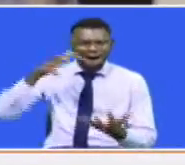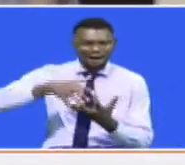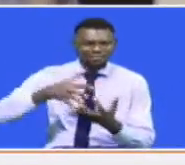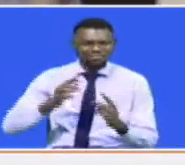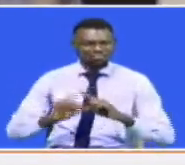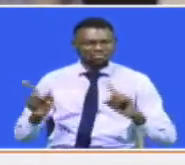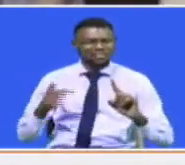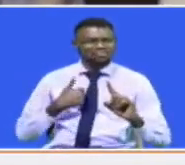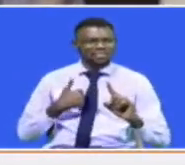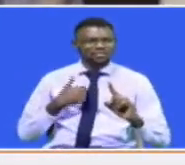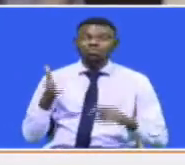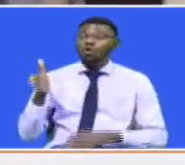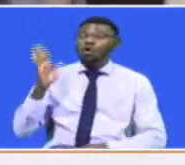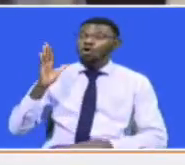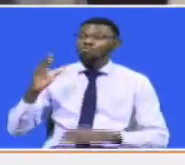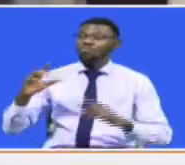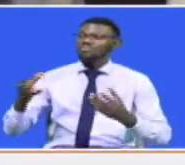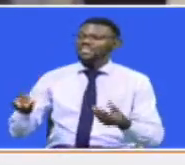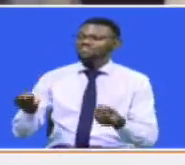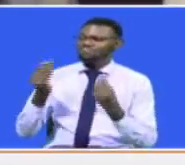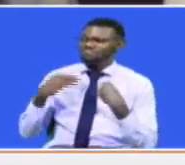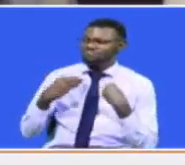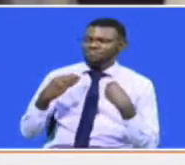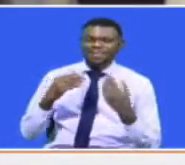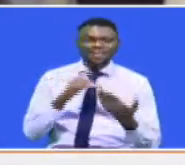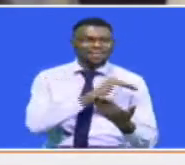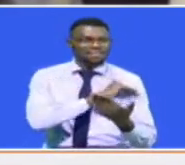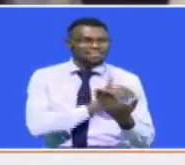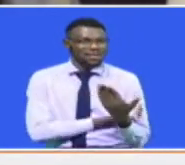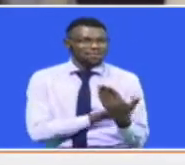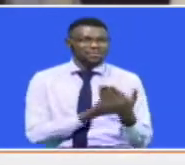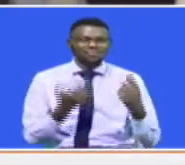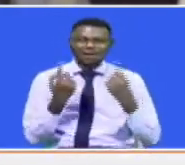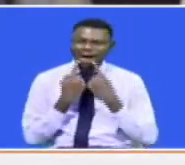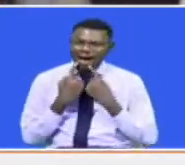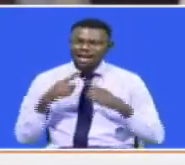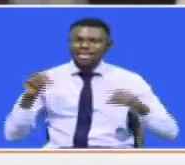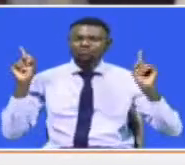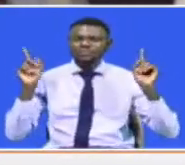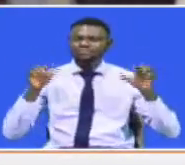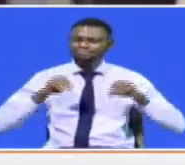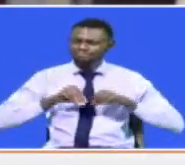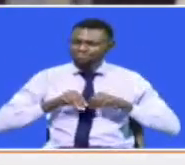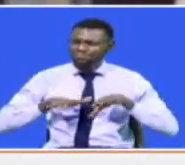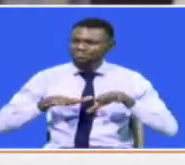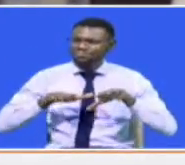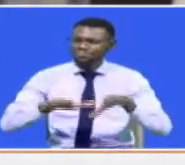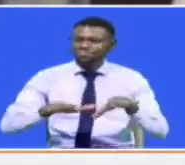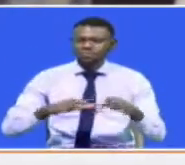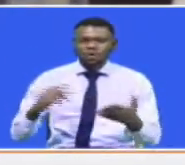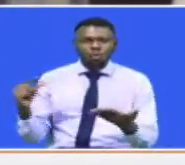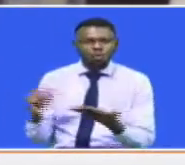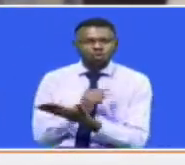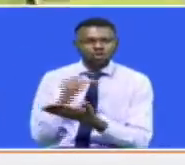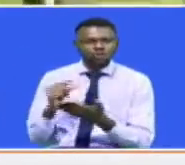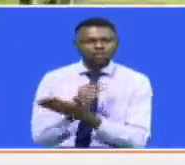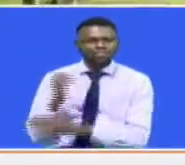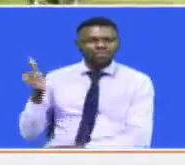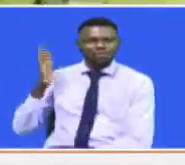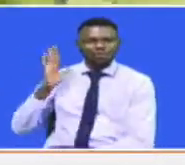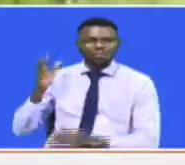akanipa kipali cha kutangaza injili kwa mabara yote hapa